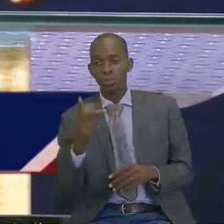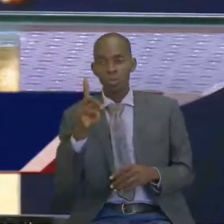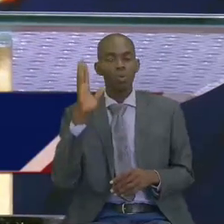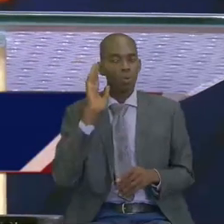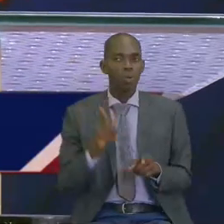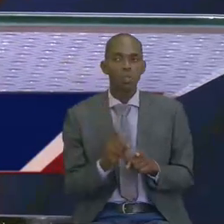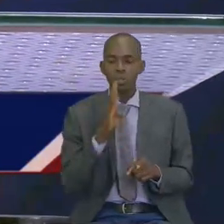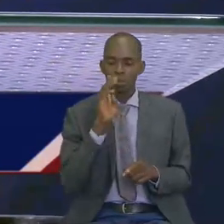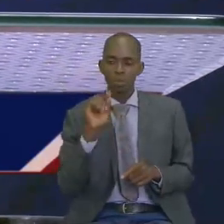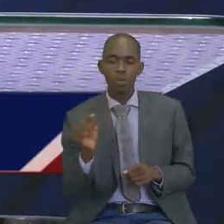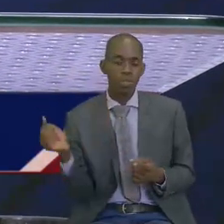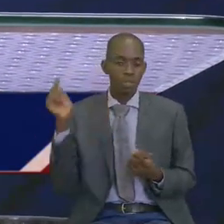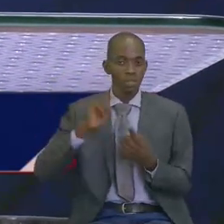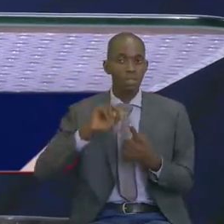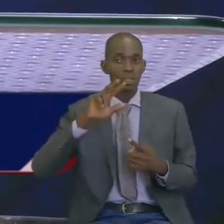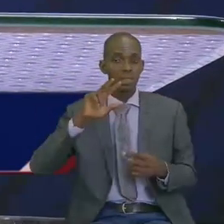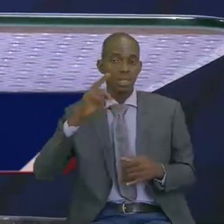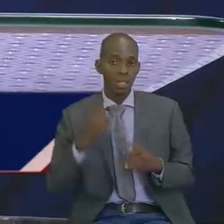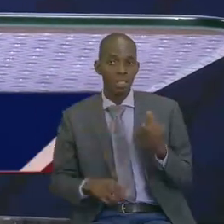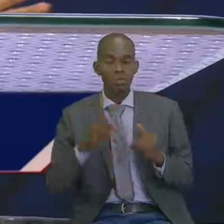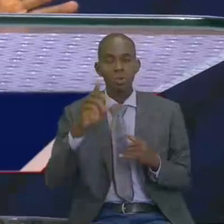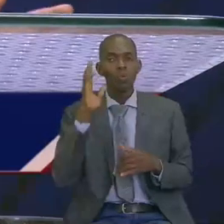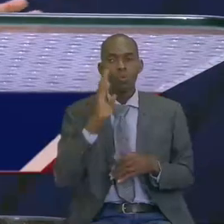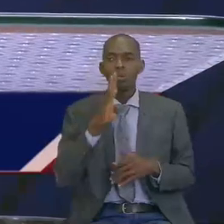le dernier vienne qui sera